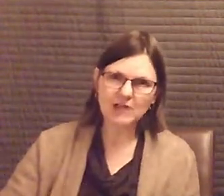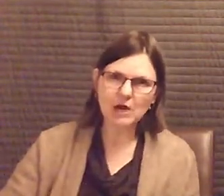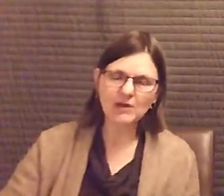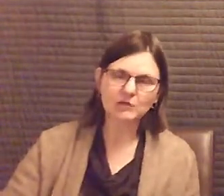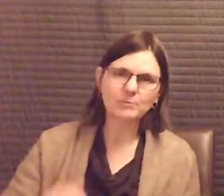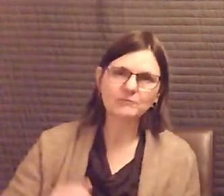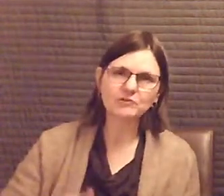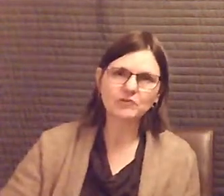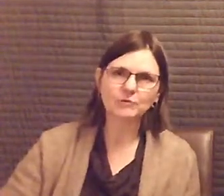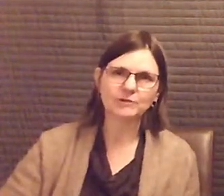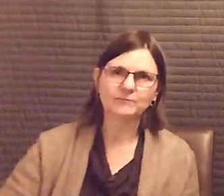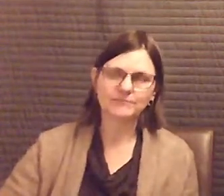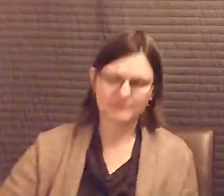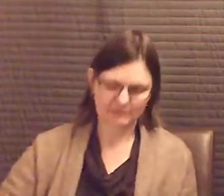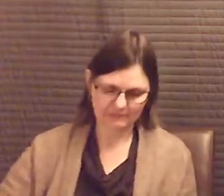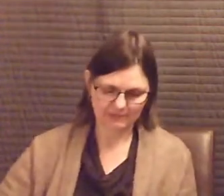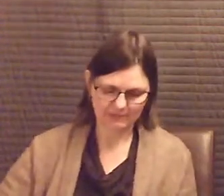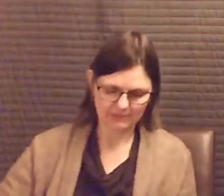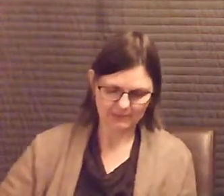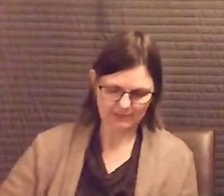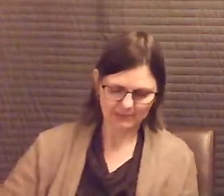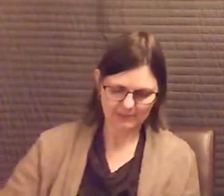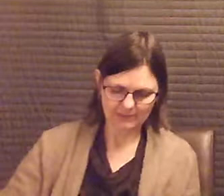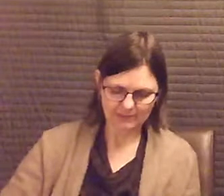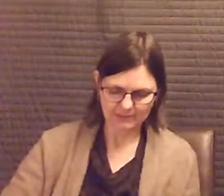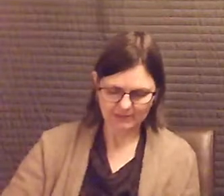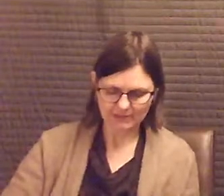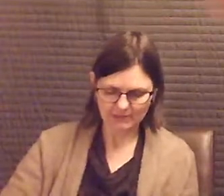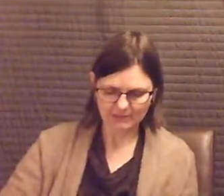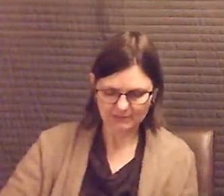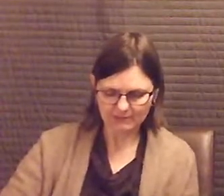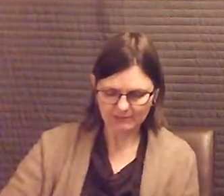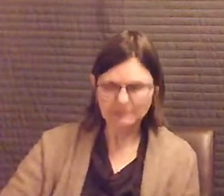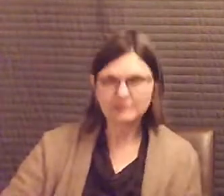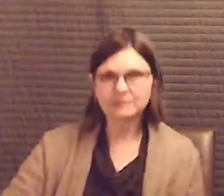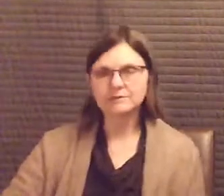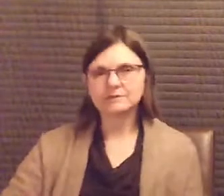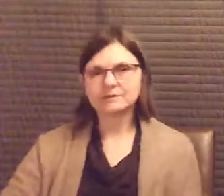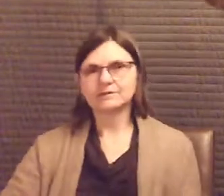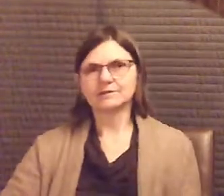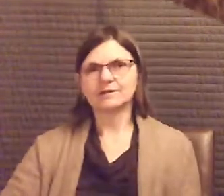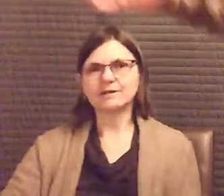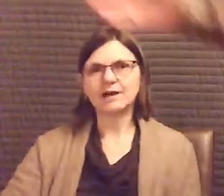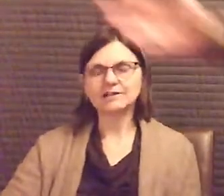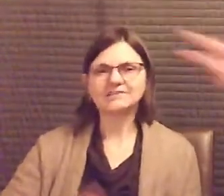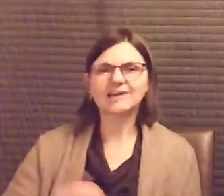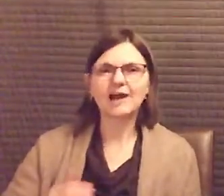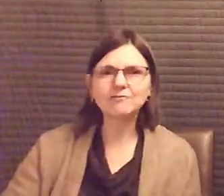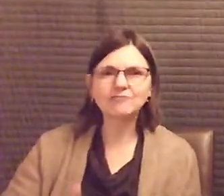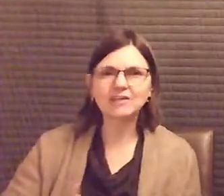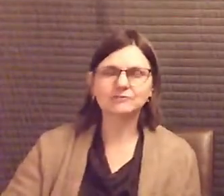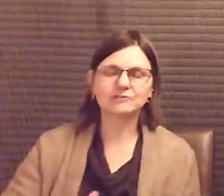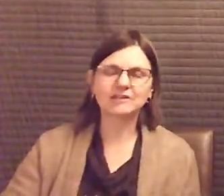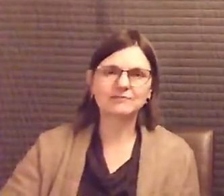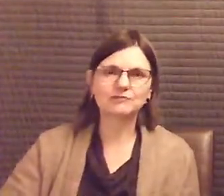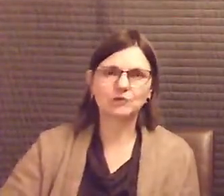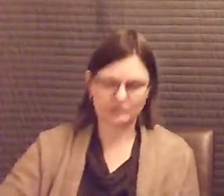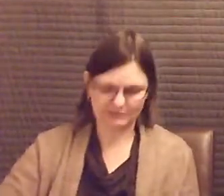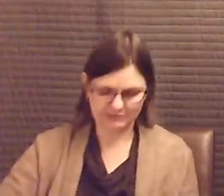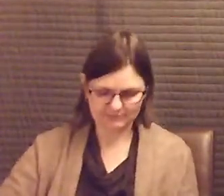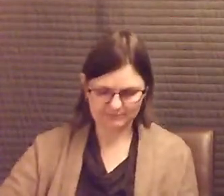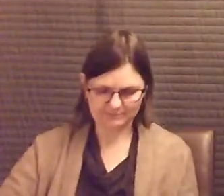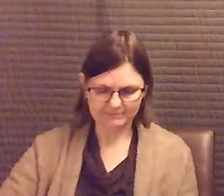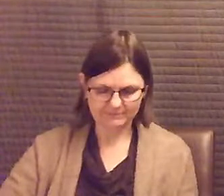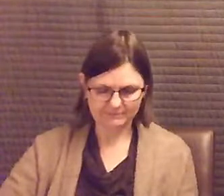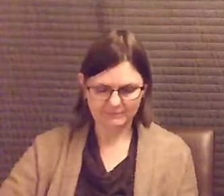god te vertrouwen en op hem te steunen harde thuis ow van de living dag en hij had zich af die het van de levende